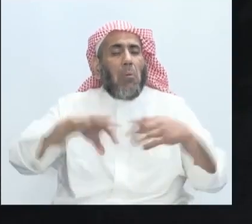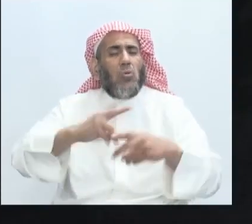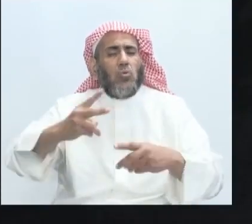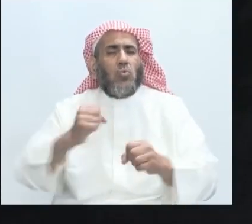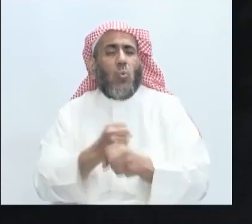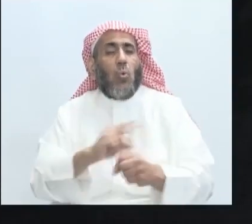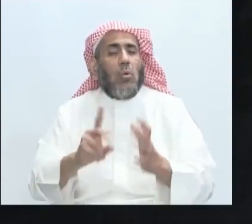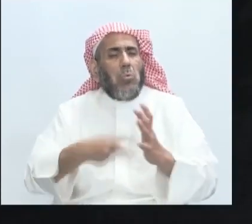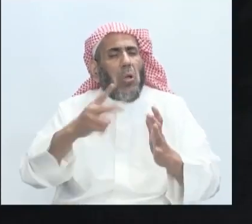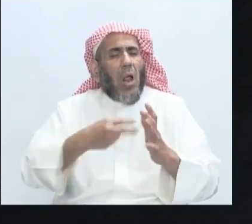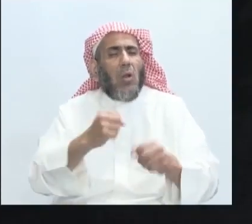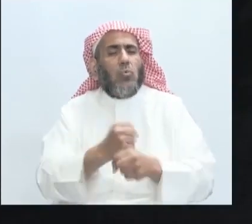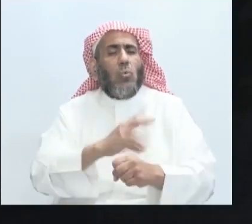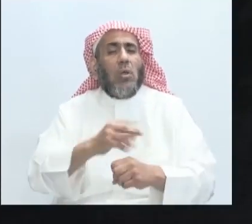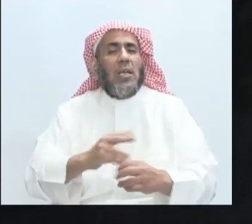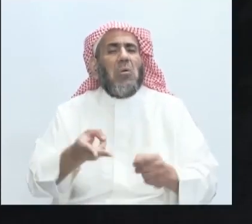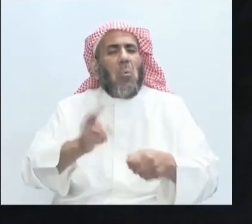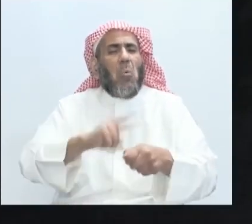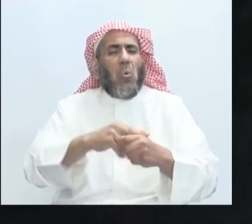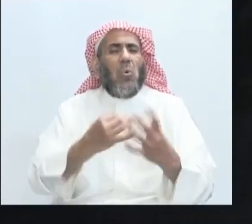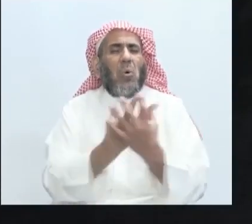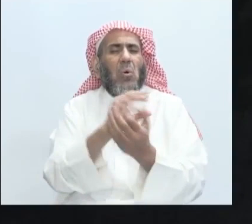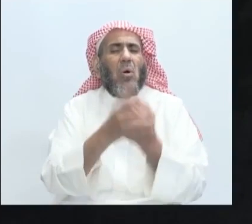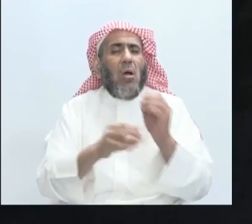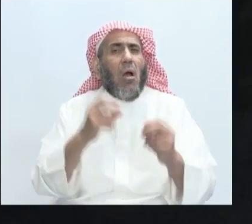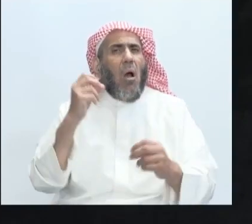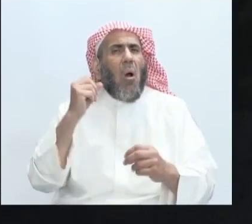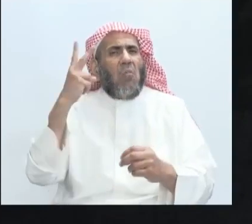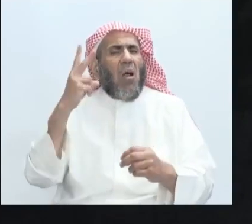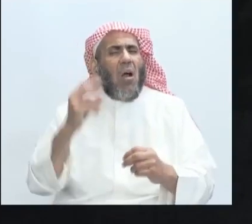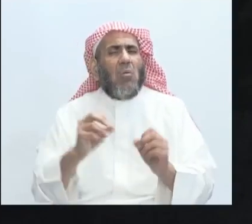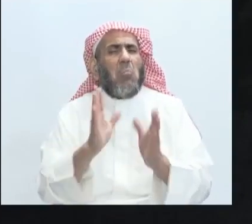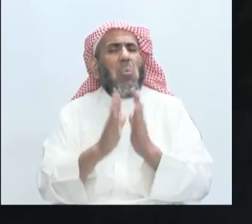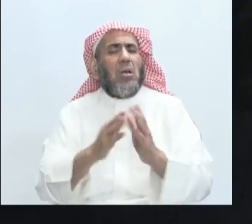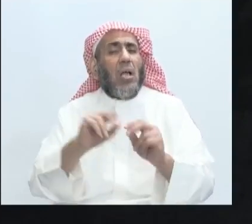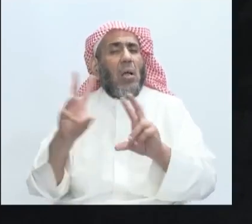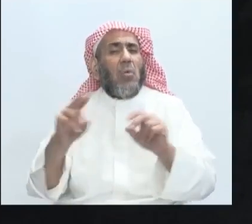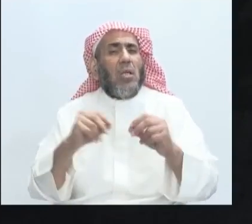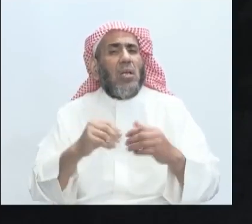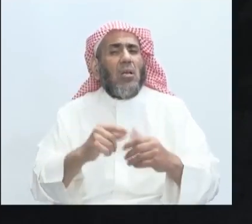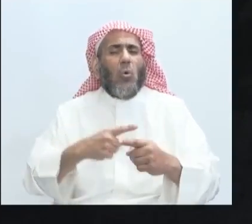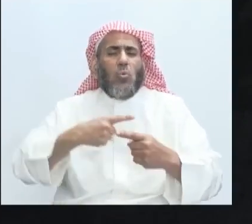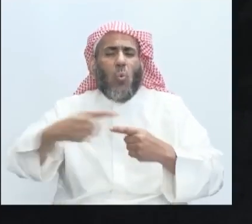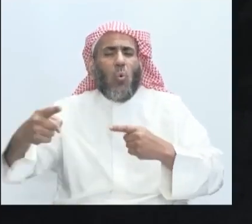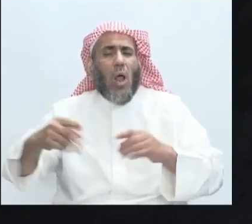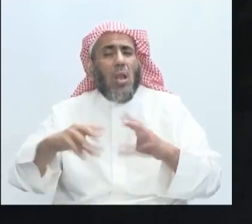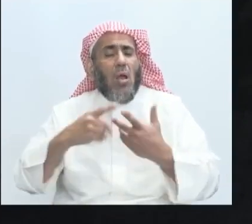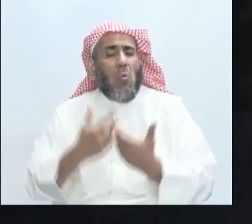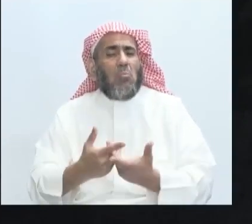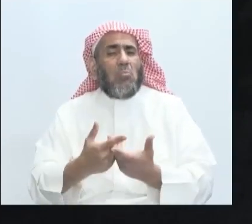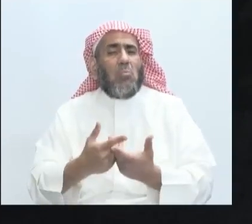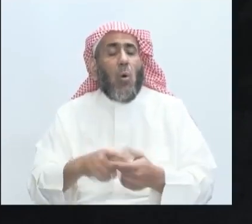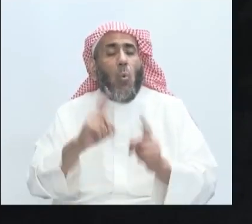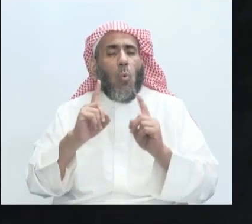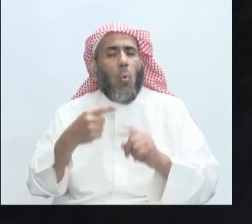لسلوك معين كتكرار الغسيل او افكار محدده كما هذا كطول اليوم او